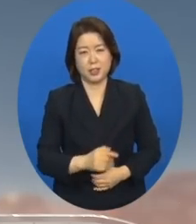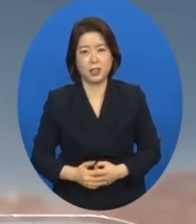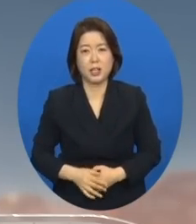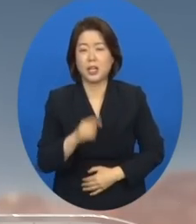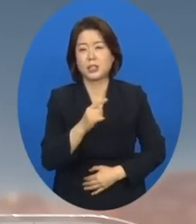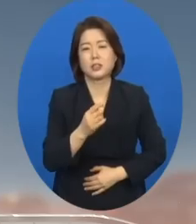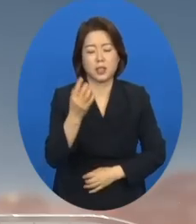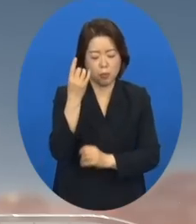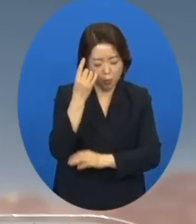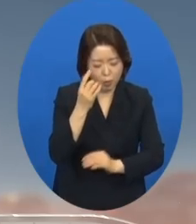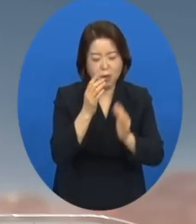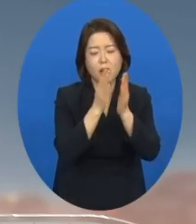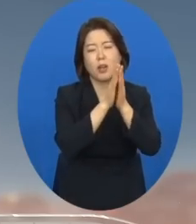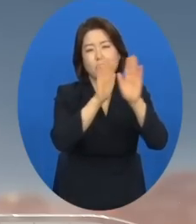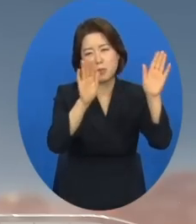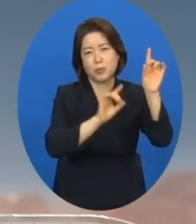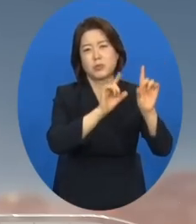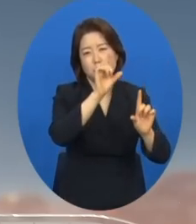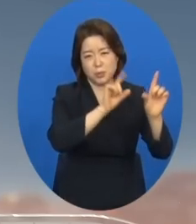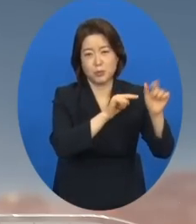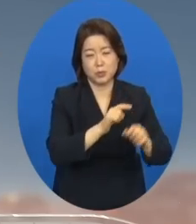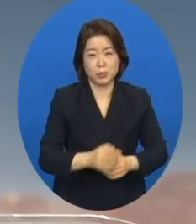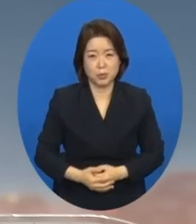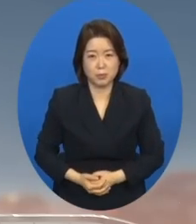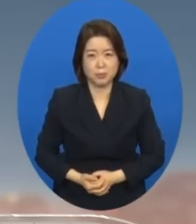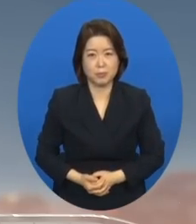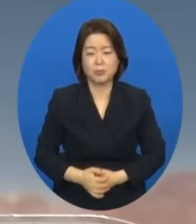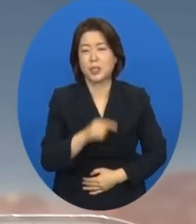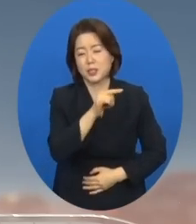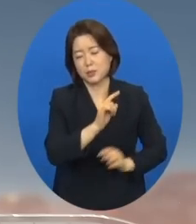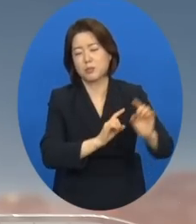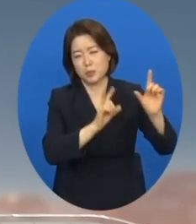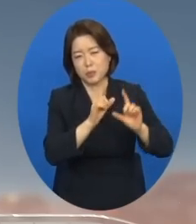그게 모세였습니다 모세였다고요